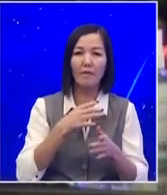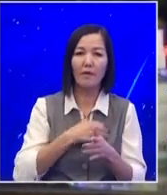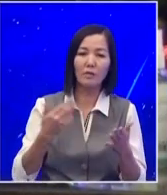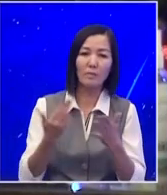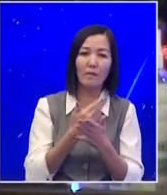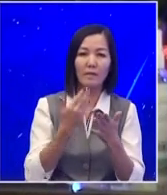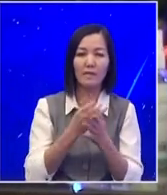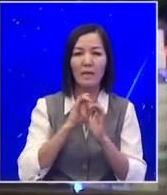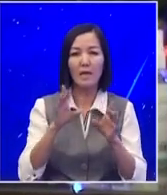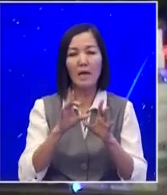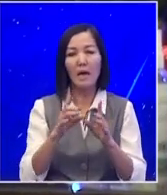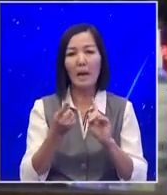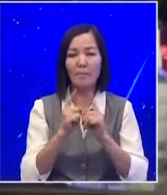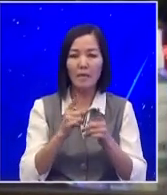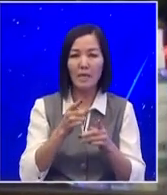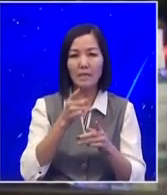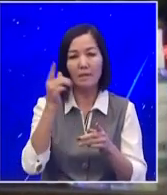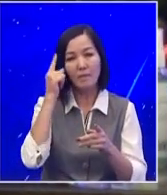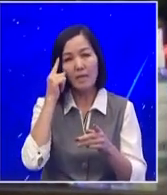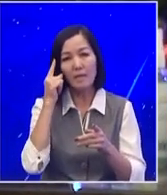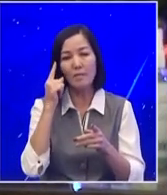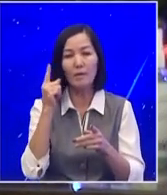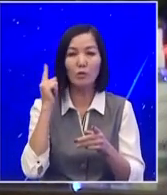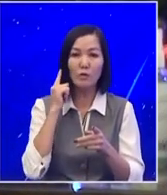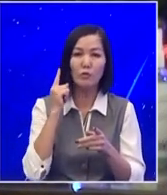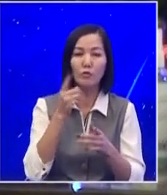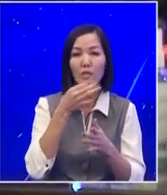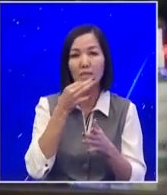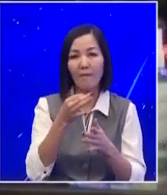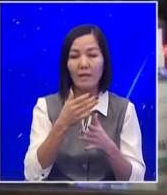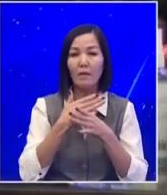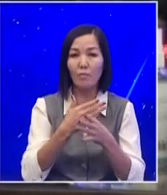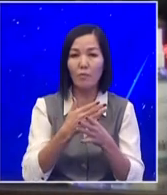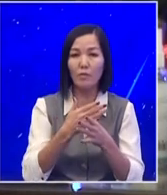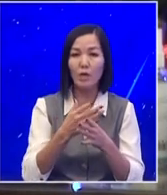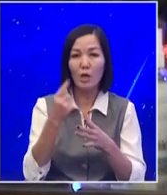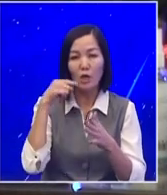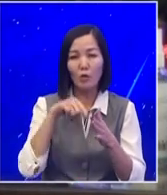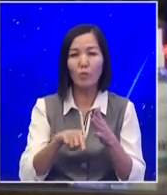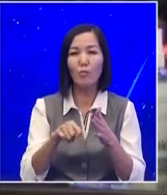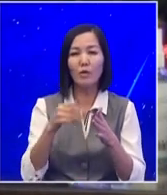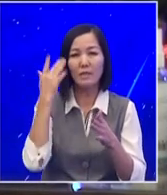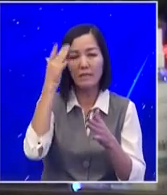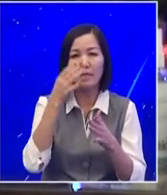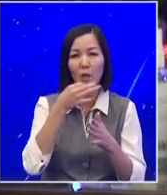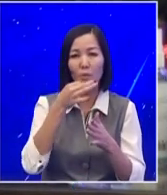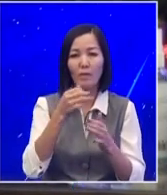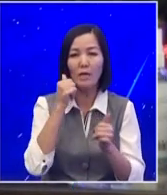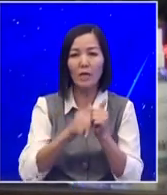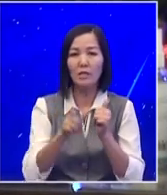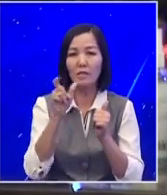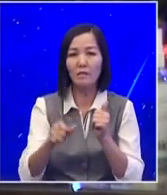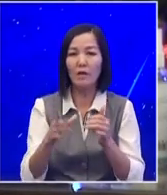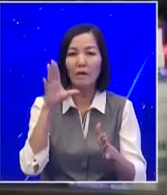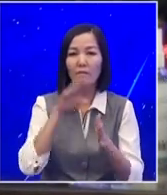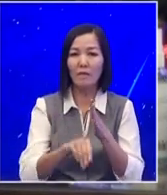новостями, обменяться мнениями, выслушать ваши дельные и полезные советы, основанные на глубоких знаниях и огромном опыте. Каждый из вас в свое время